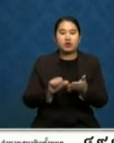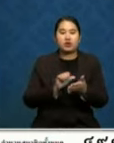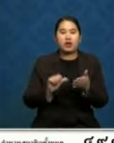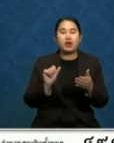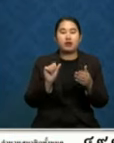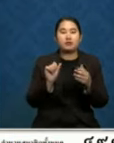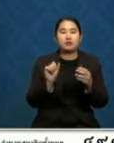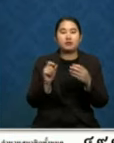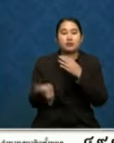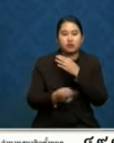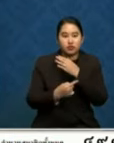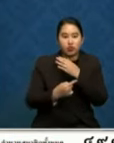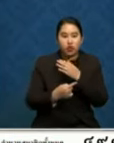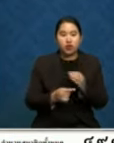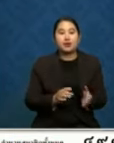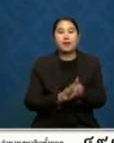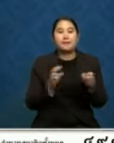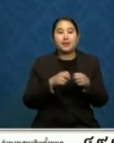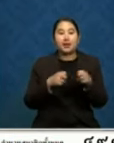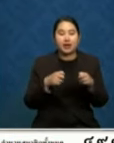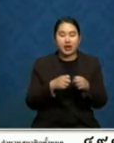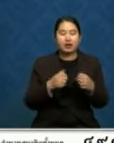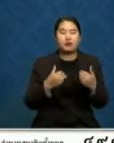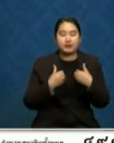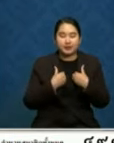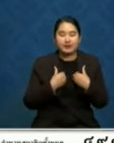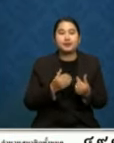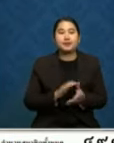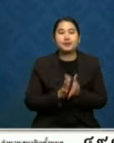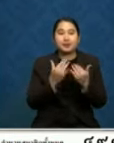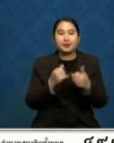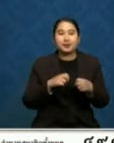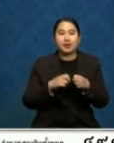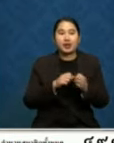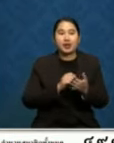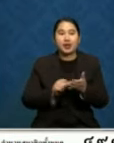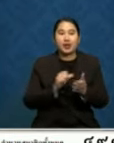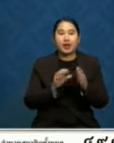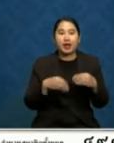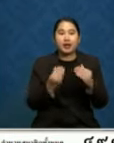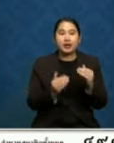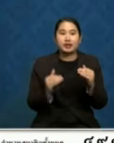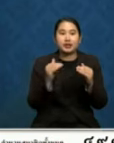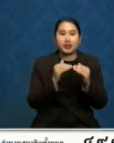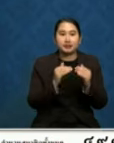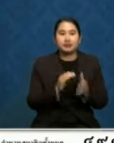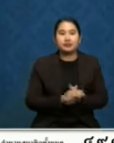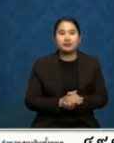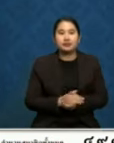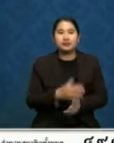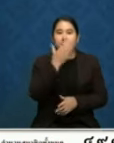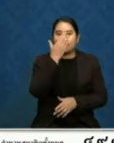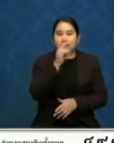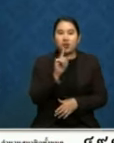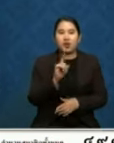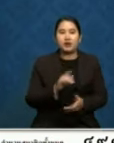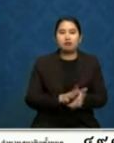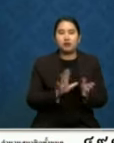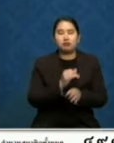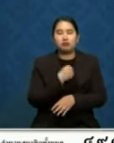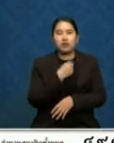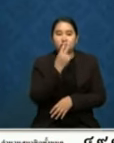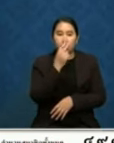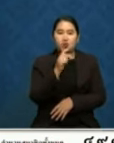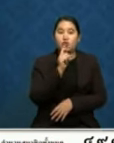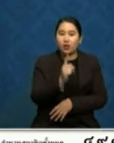ไขปัญหาโทษและช่องโหว่ที่มีอยู่ให้เกิดความเป็นธรรมไม่เช่นนั้นแล้วเราจะถูกชี้ได้ว่าเ